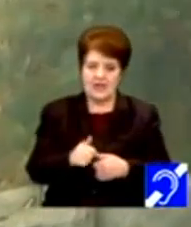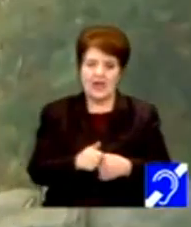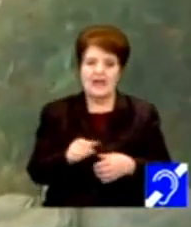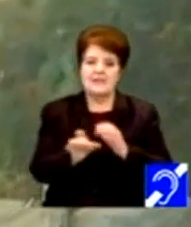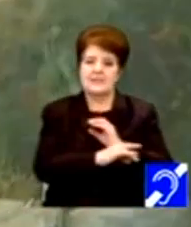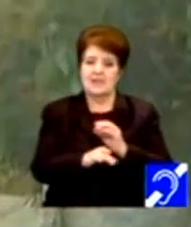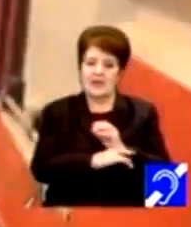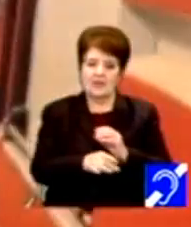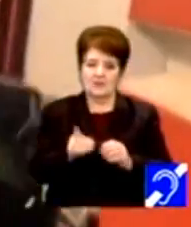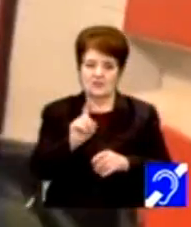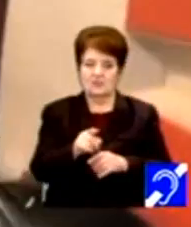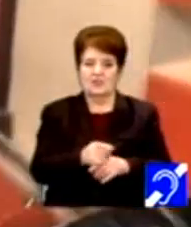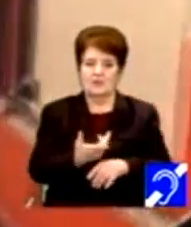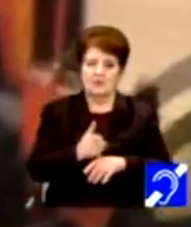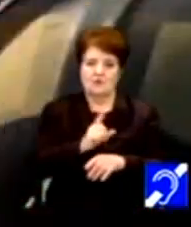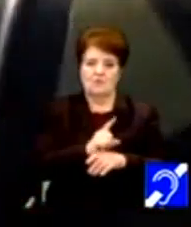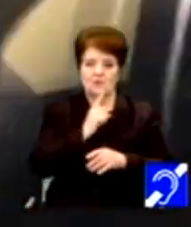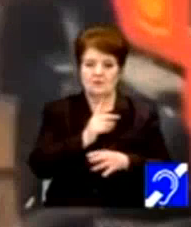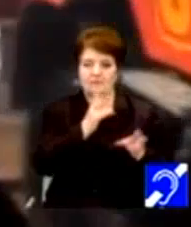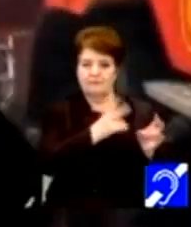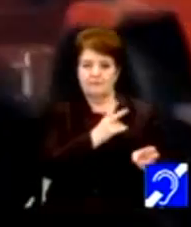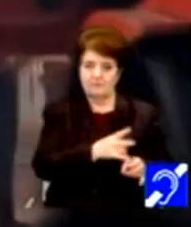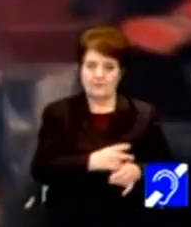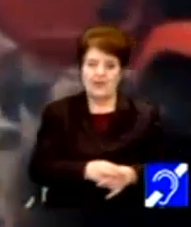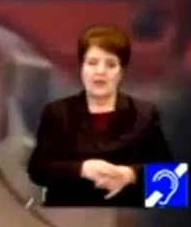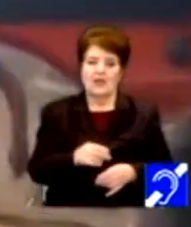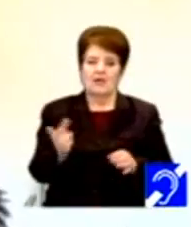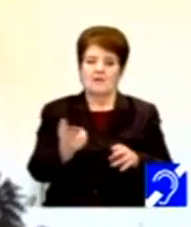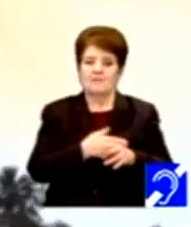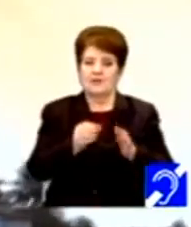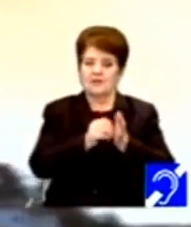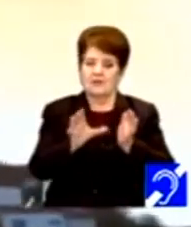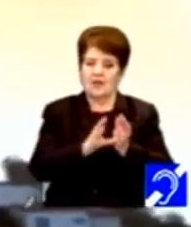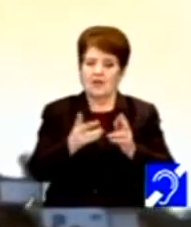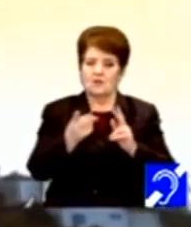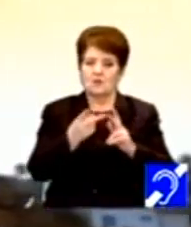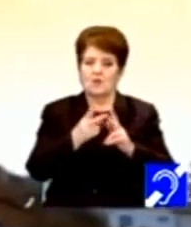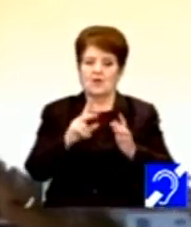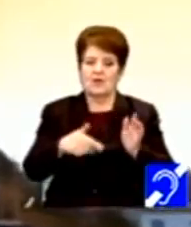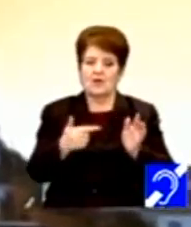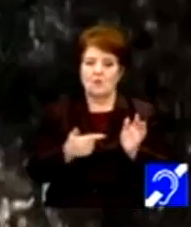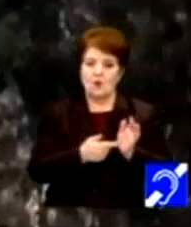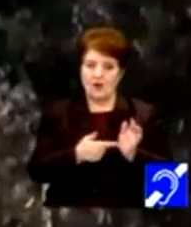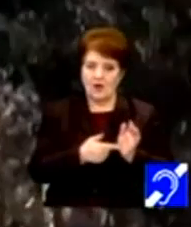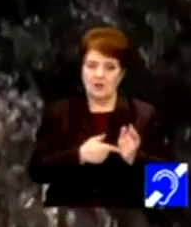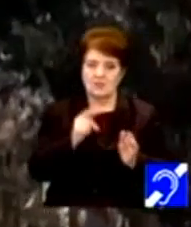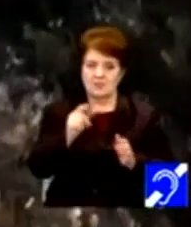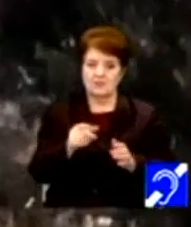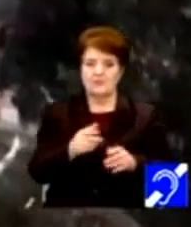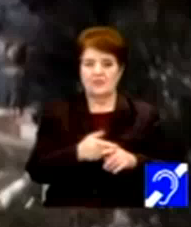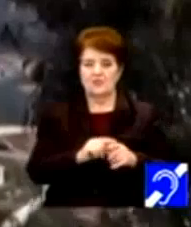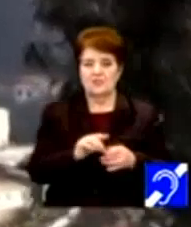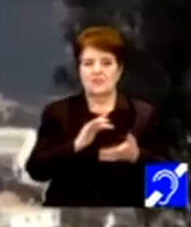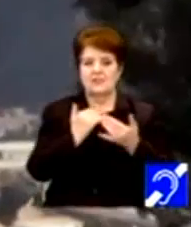Aproape 100.000 de locuitori au rămas fără curent electric. Valparaiso este al doilea oraș ca mărime din Chile și o importantă destinație